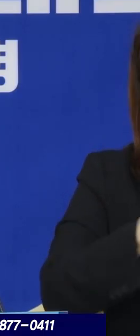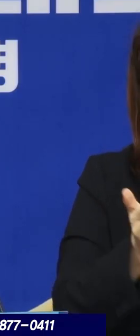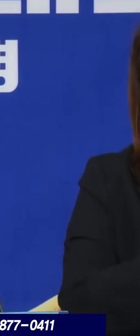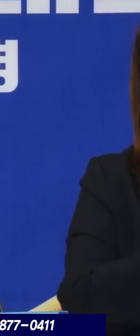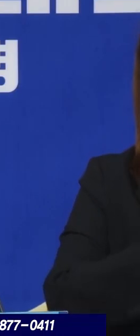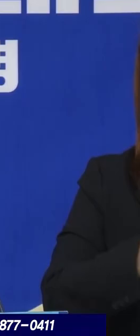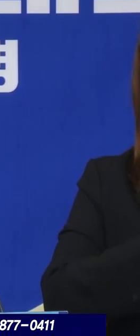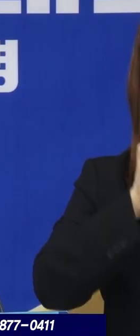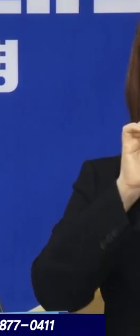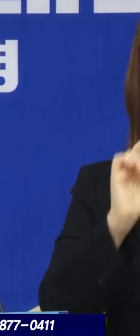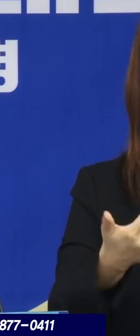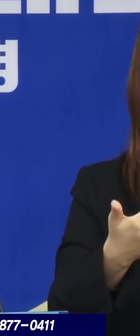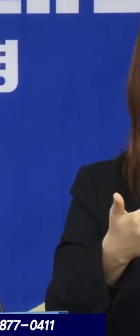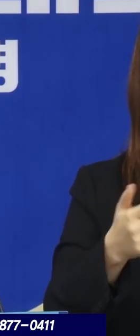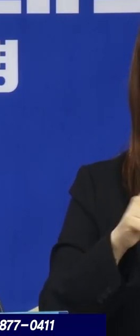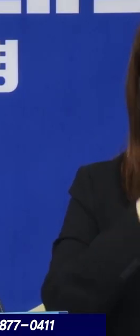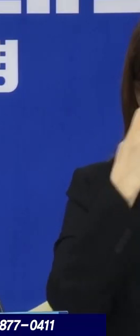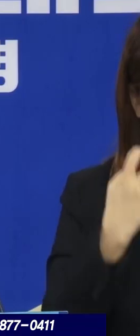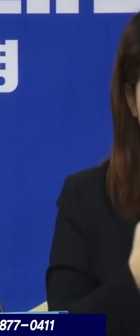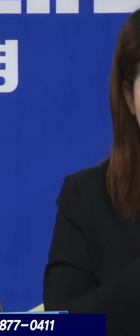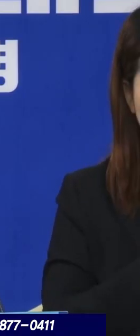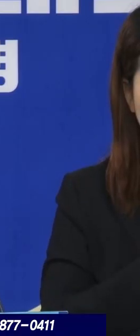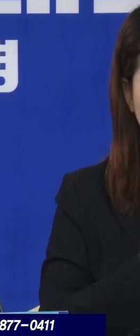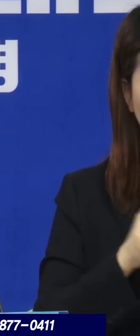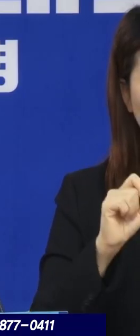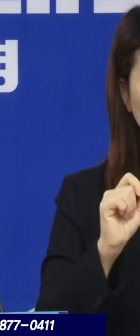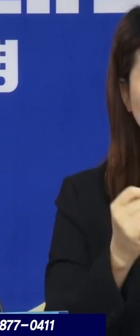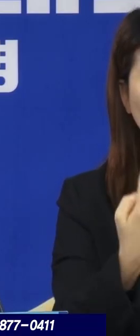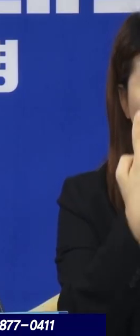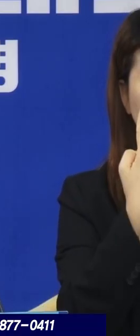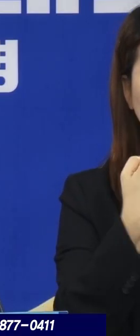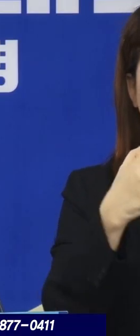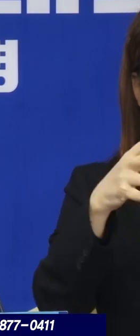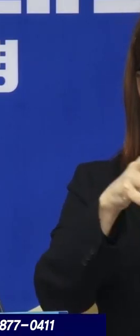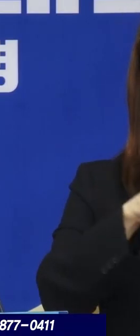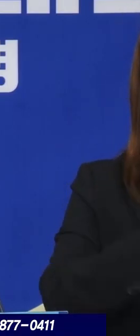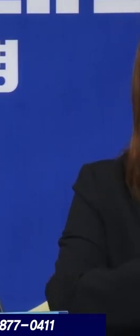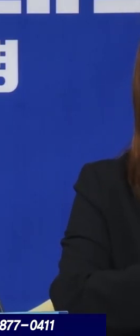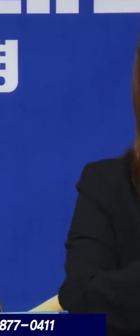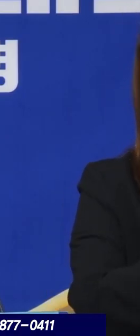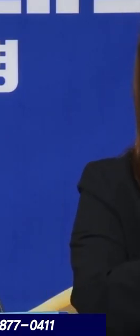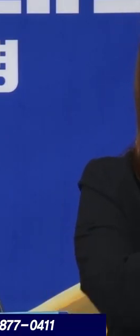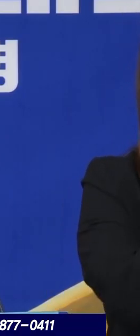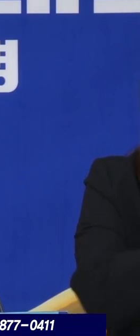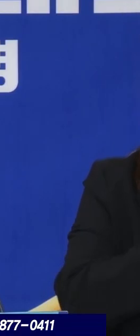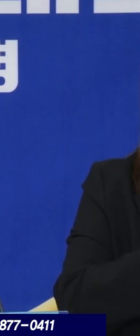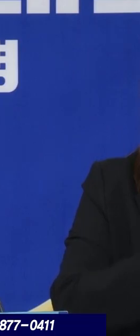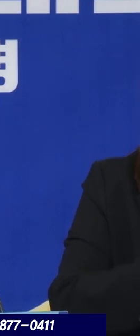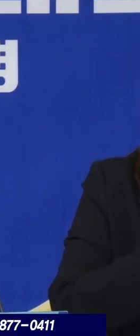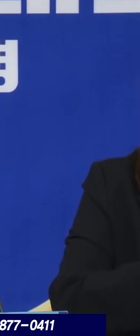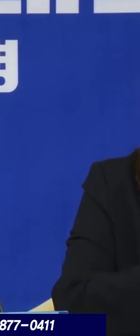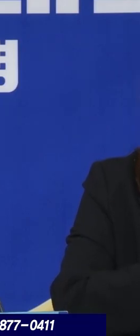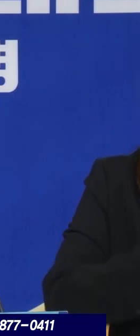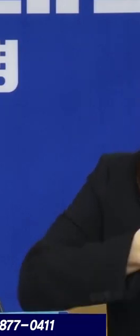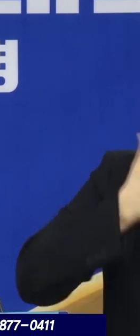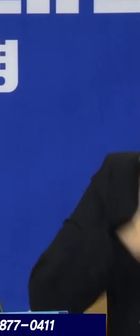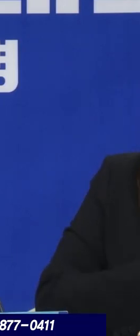의한 것이 아니라 사적 동기에서 압수 영장을 발려한 결론에 도달합니다.